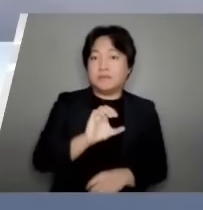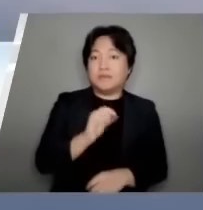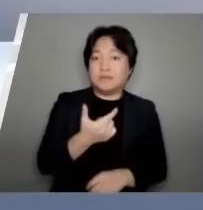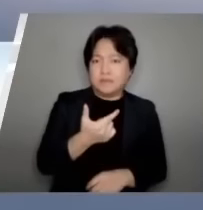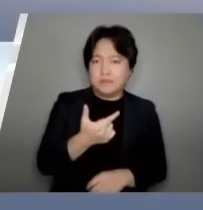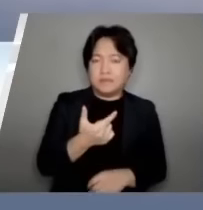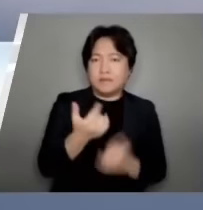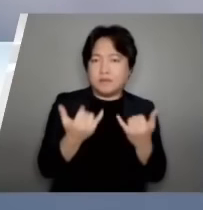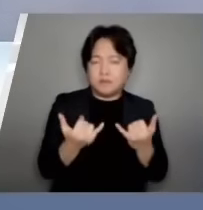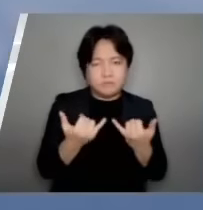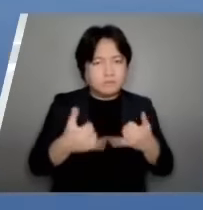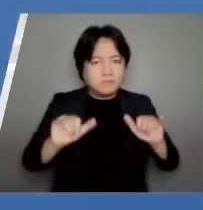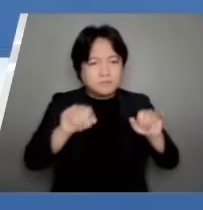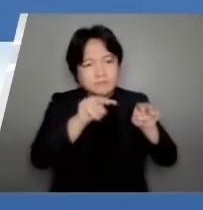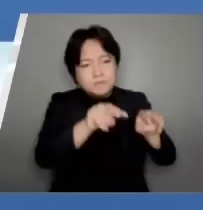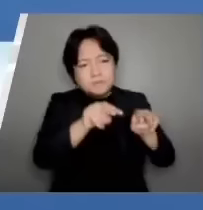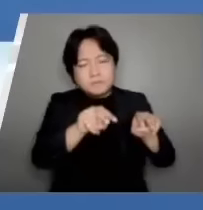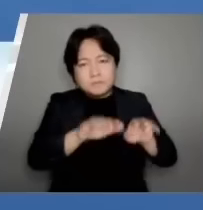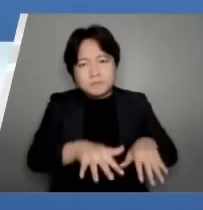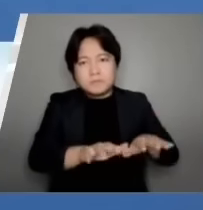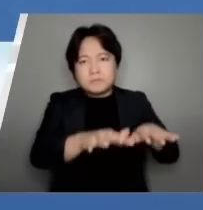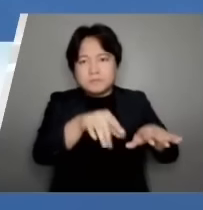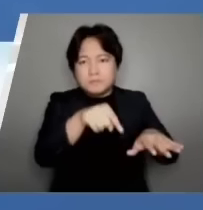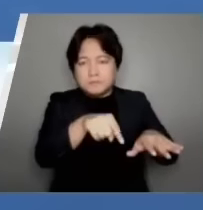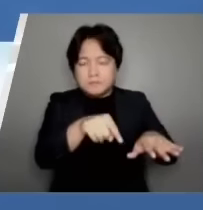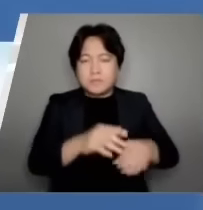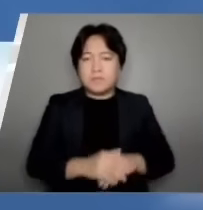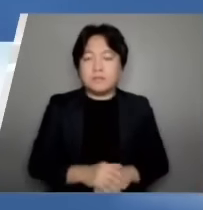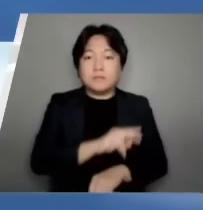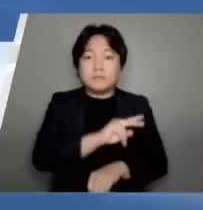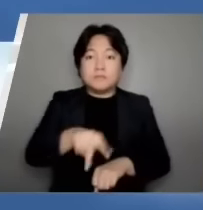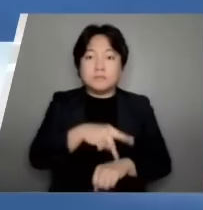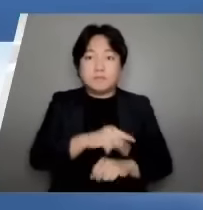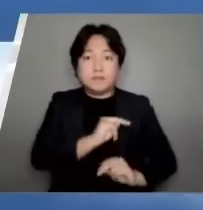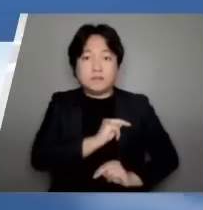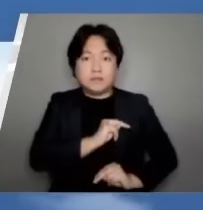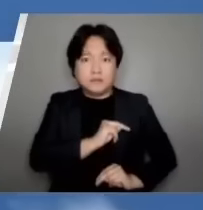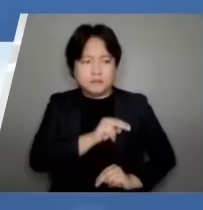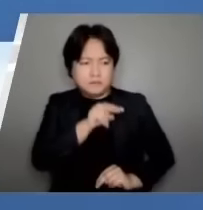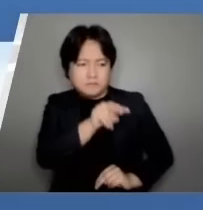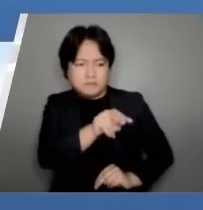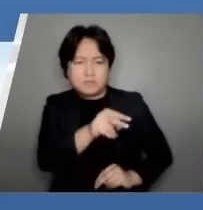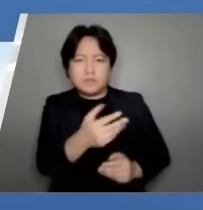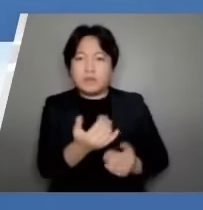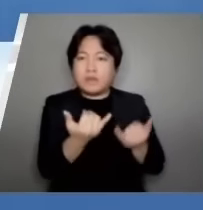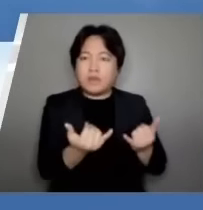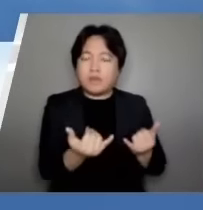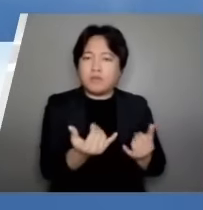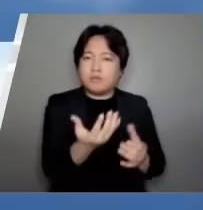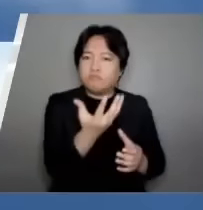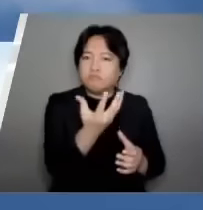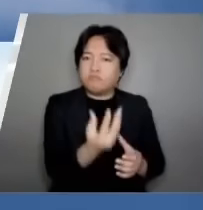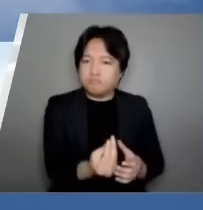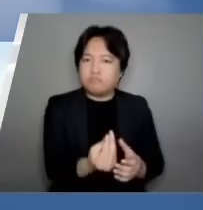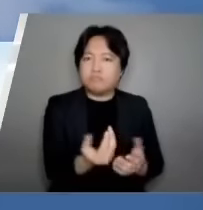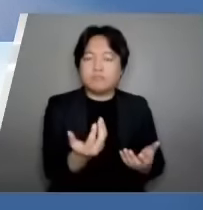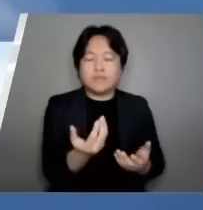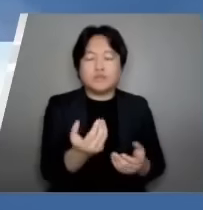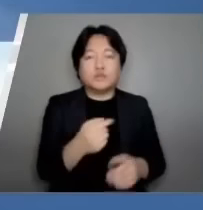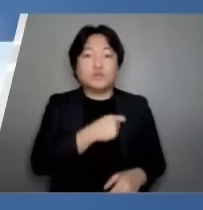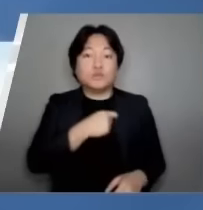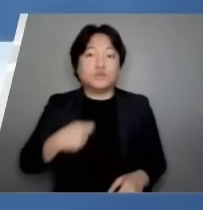sitwasyon. Sa pagmomonitor ng Philippine Navy, kumaunti ang Chinese vessel sa West Philippine Sea mula sa dating 153,